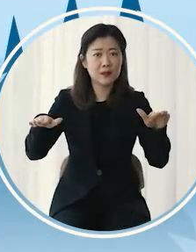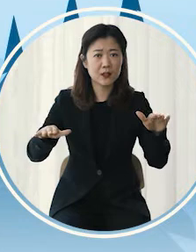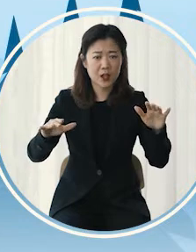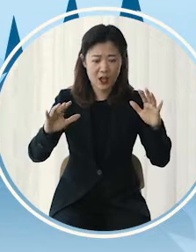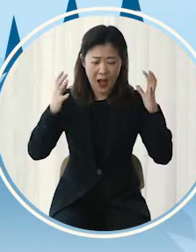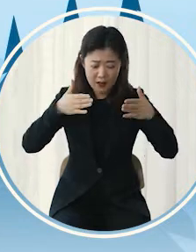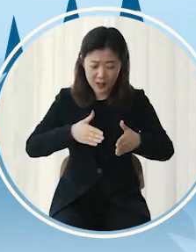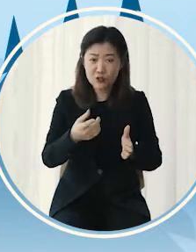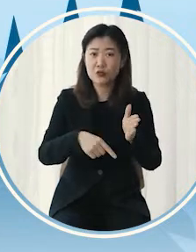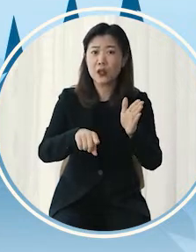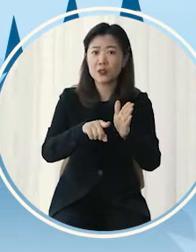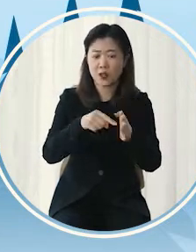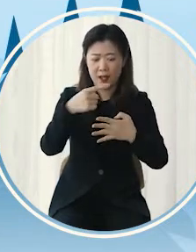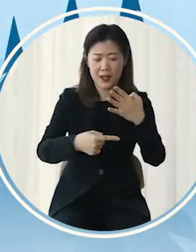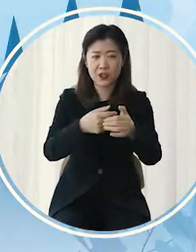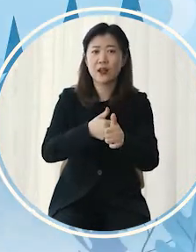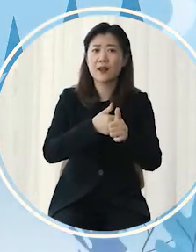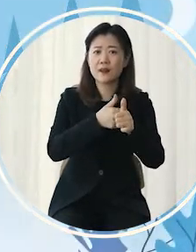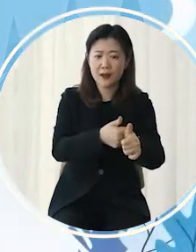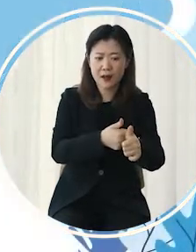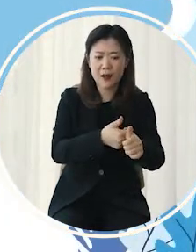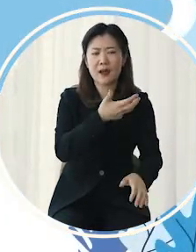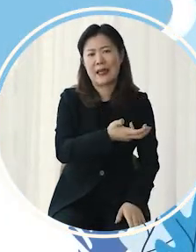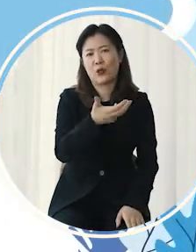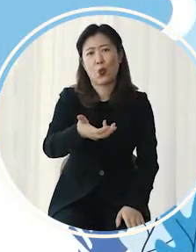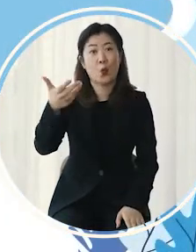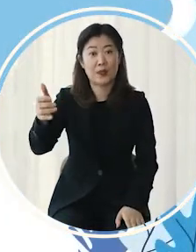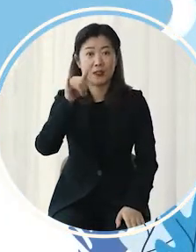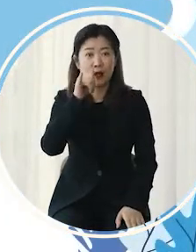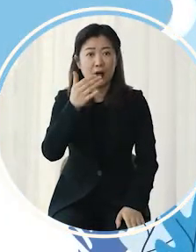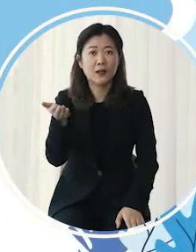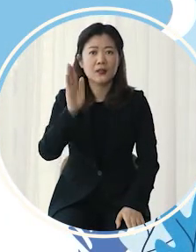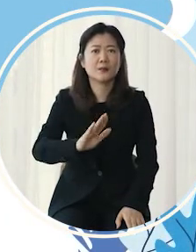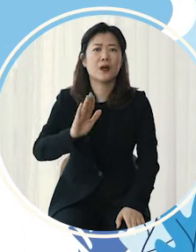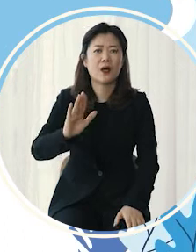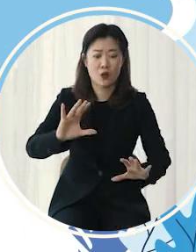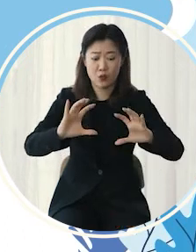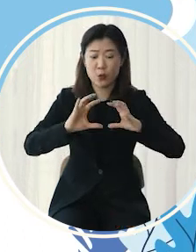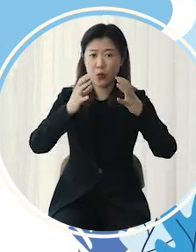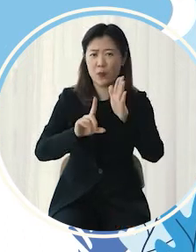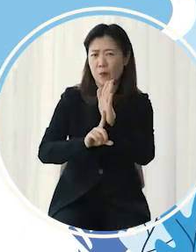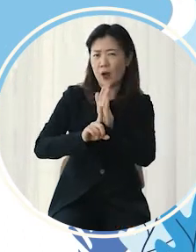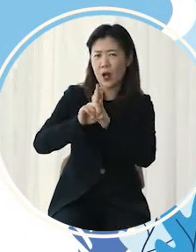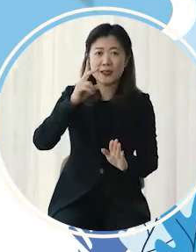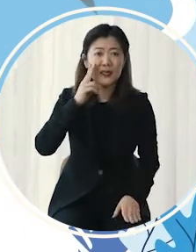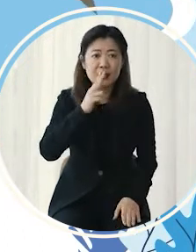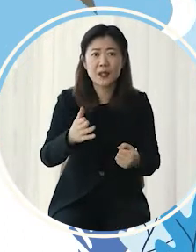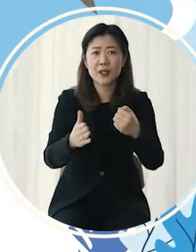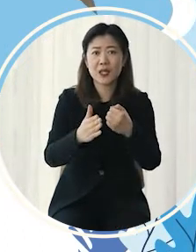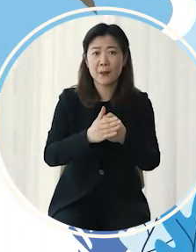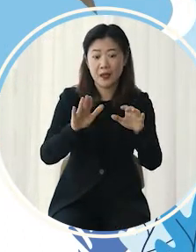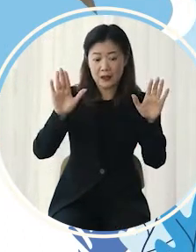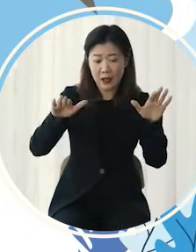나기 위해 계절에 따라 자신의 서식지를 이동합니다. 하지만 최근 지구온난화가 심각해져